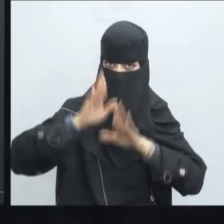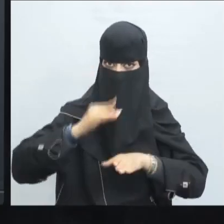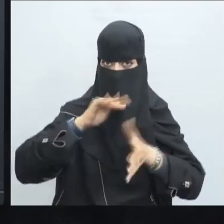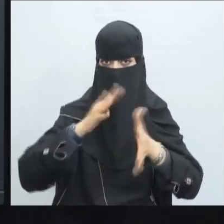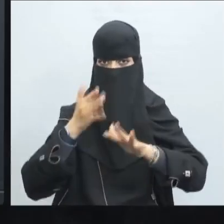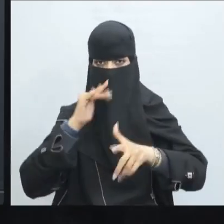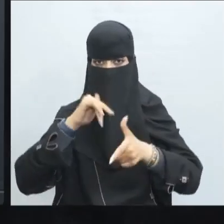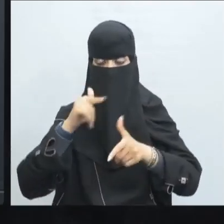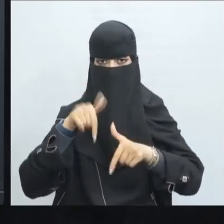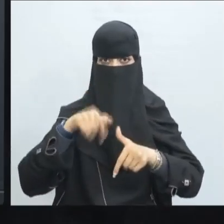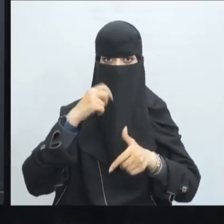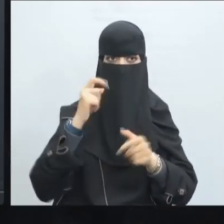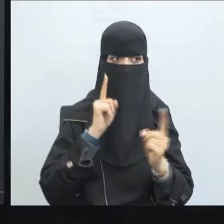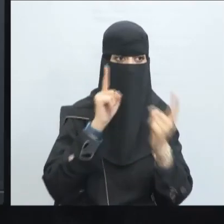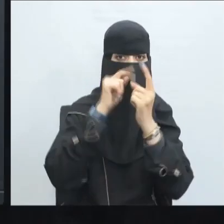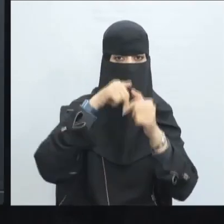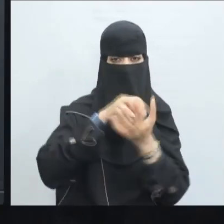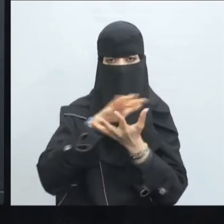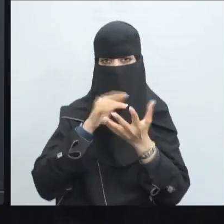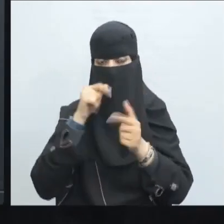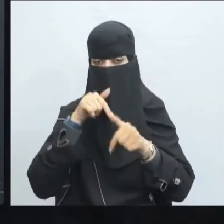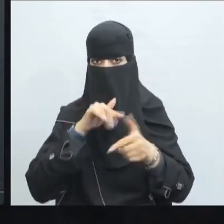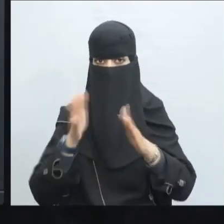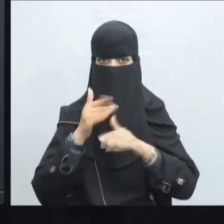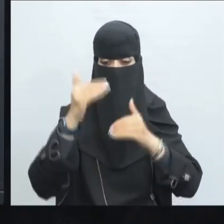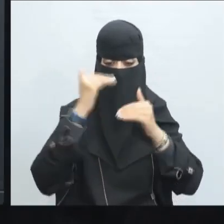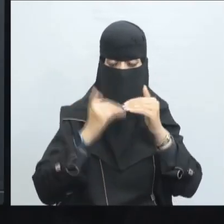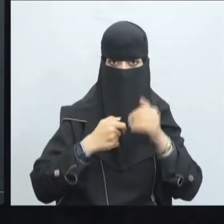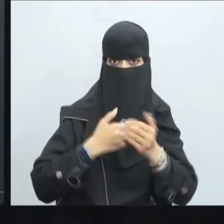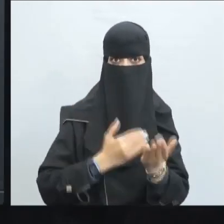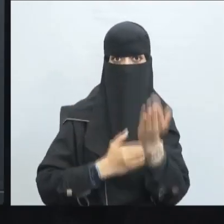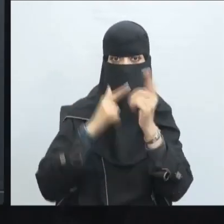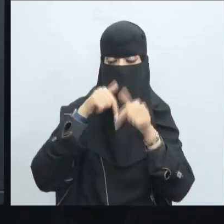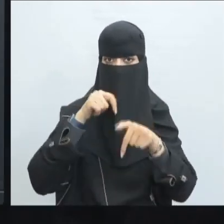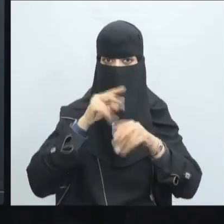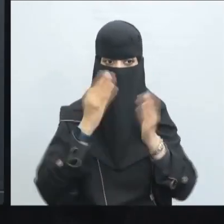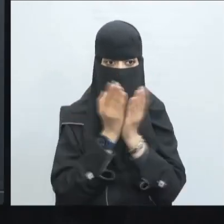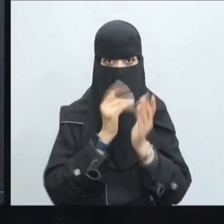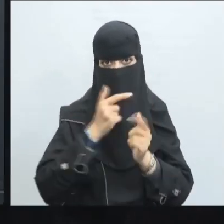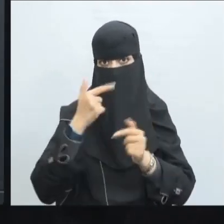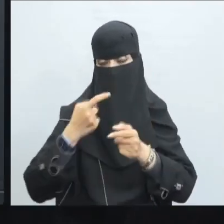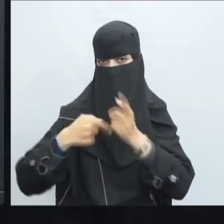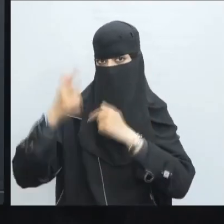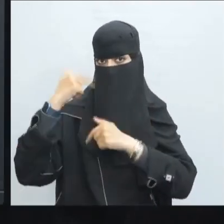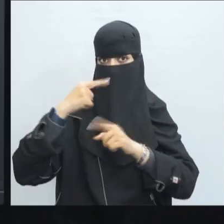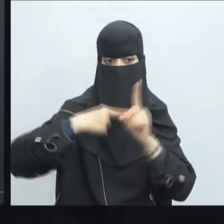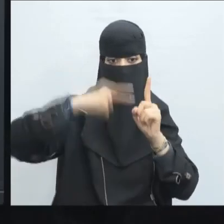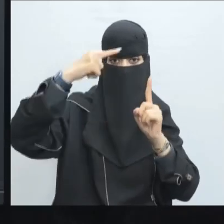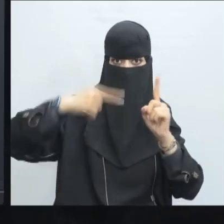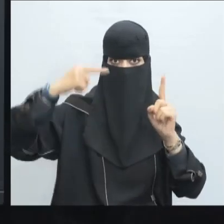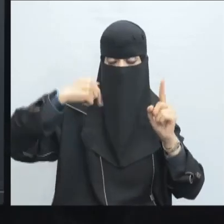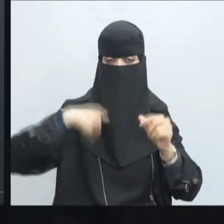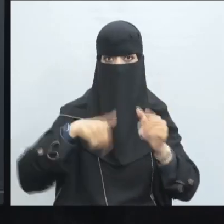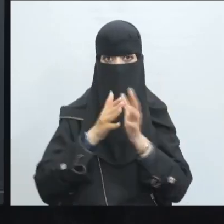حالات كبعض المواقف وبعض الازمات وبعض المشاكل قد تقلل الطلب ولكن يتم دراسته تاريخيا وبالتالي يعطي مؤشر